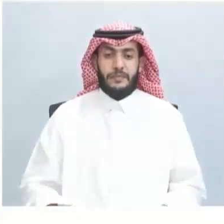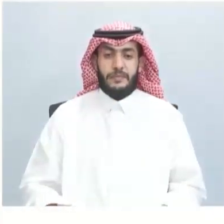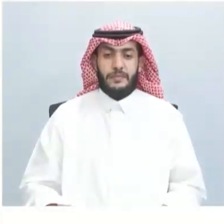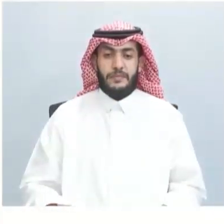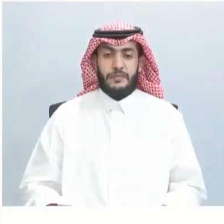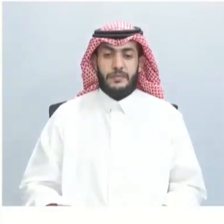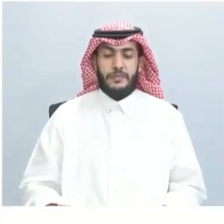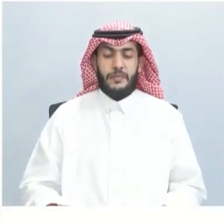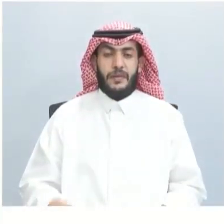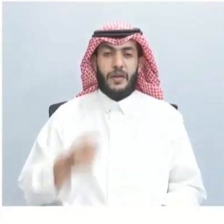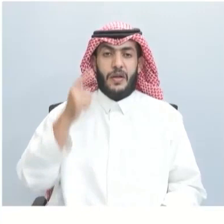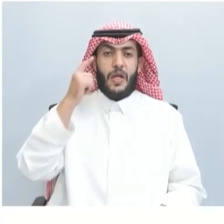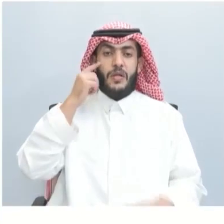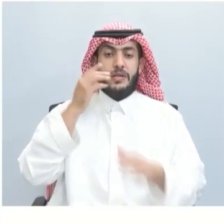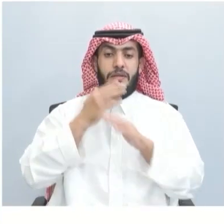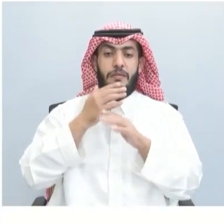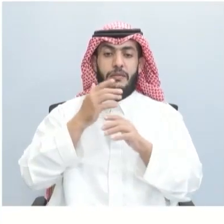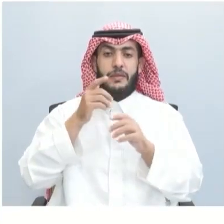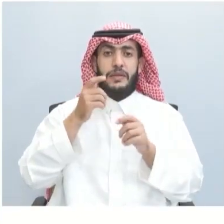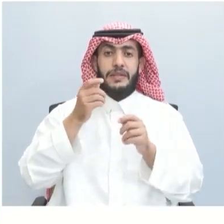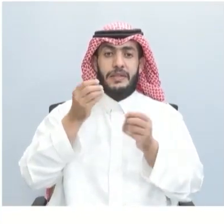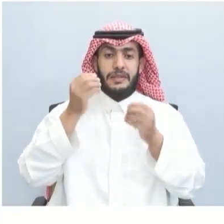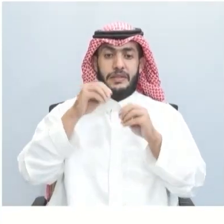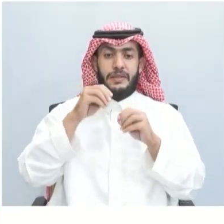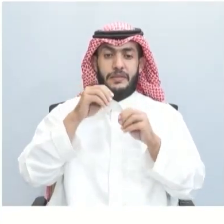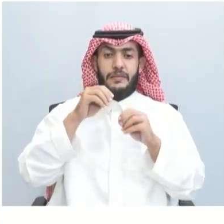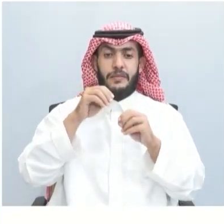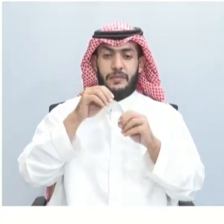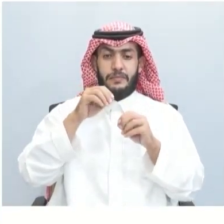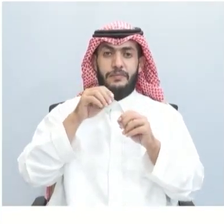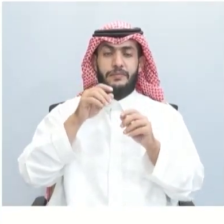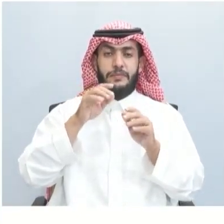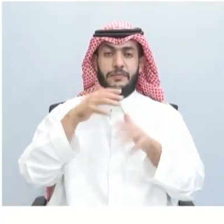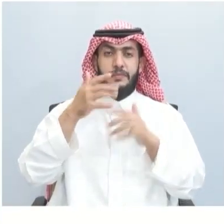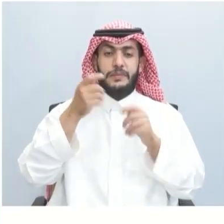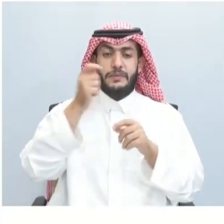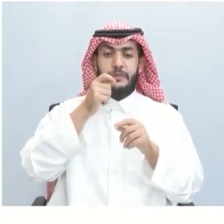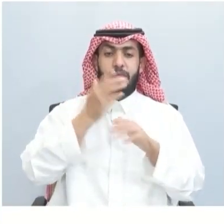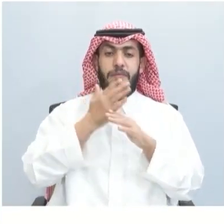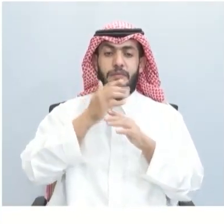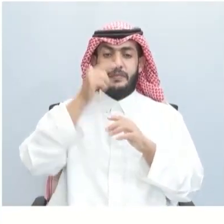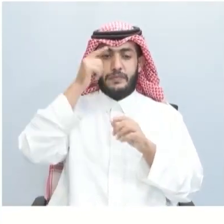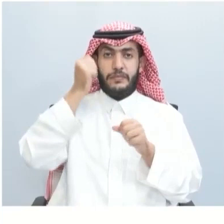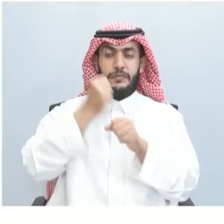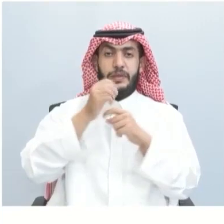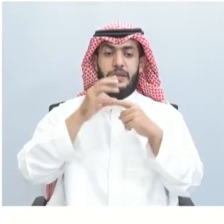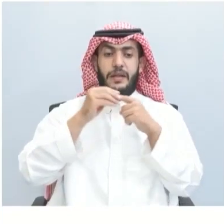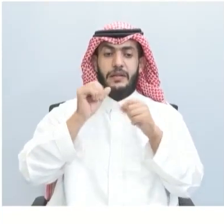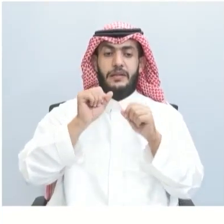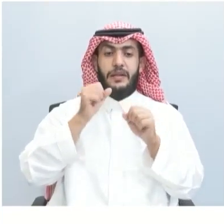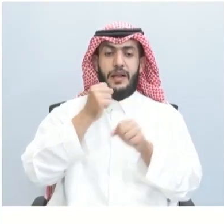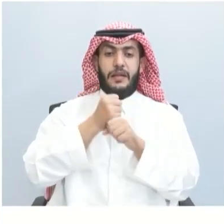المستخدم علل تحسد محركات البحث الاس اي او للمواقع الالكترونيه ستث سلبا عند استخدام العرض من